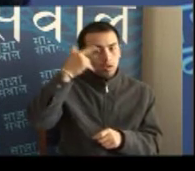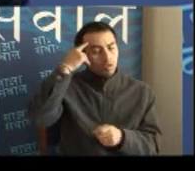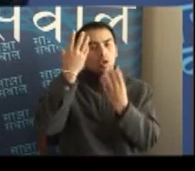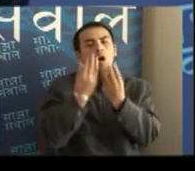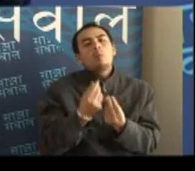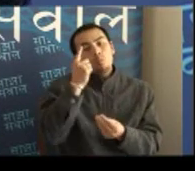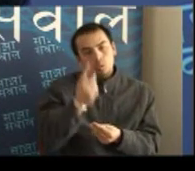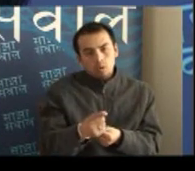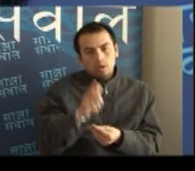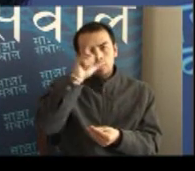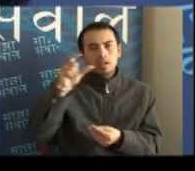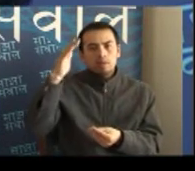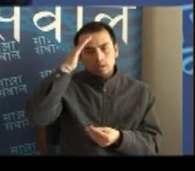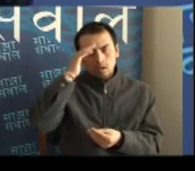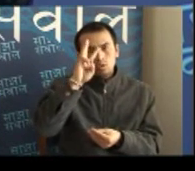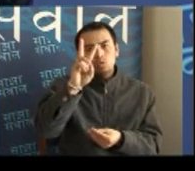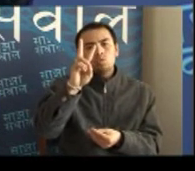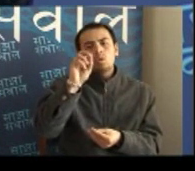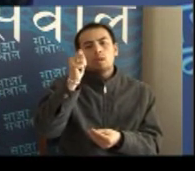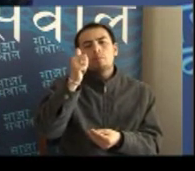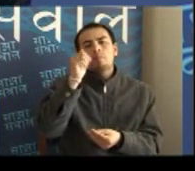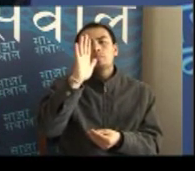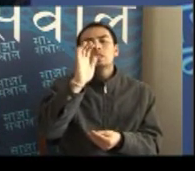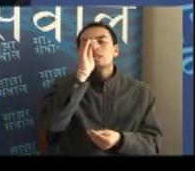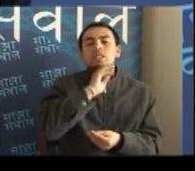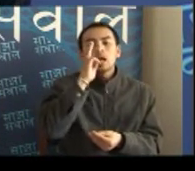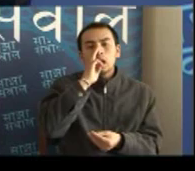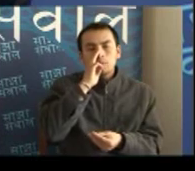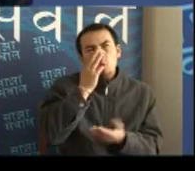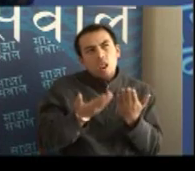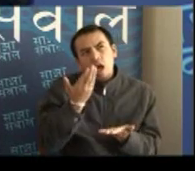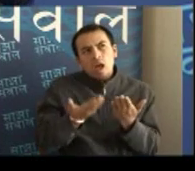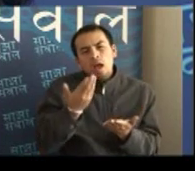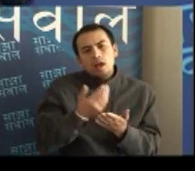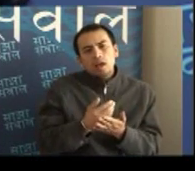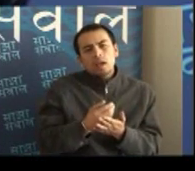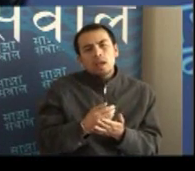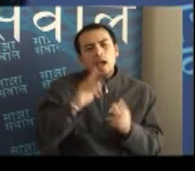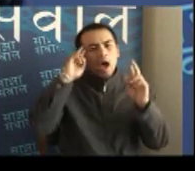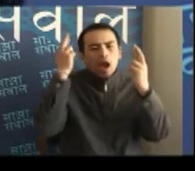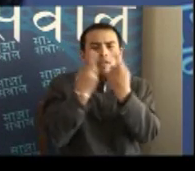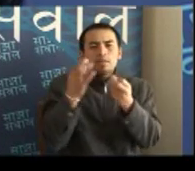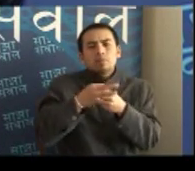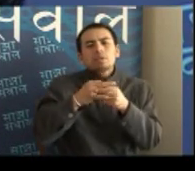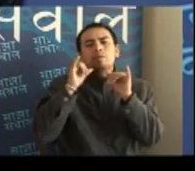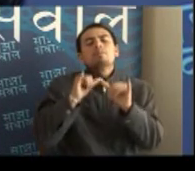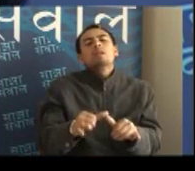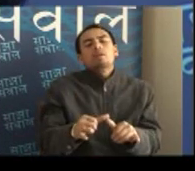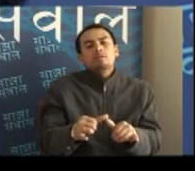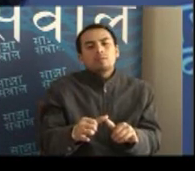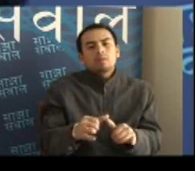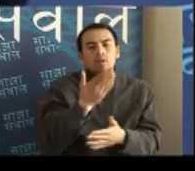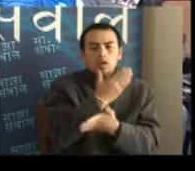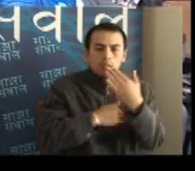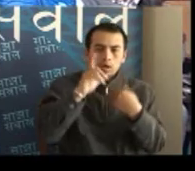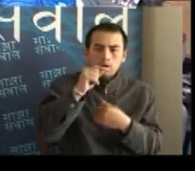अभाव होला कि। अब नेपाल सरकारले 2065 सालमा होला मलाई लाग्छ होइन, त्यो आरक्षणको व्यवस्था गर्यो। त्यस्तै